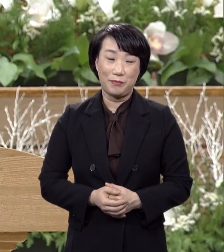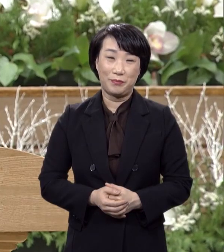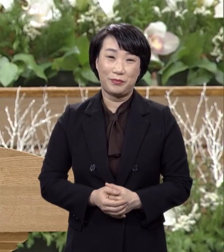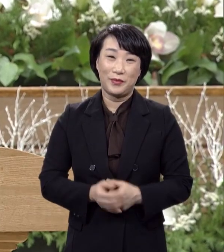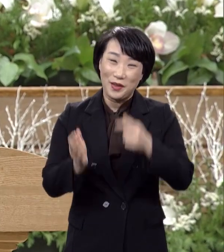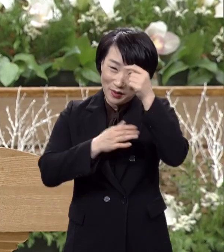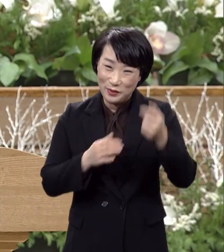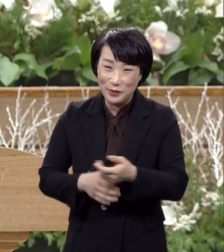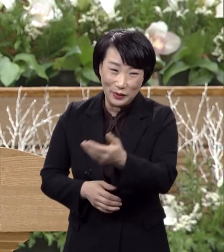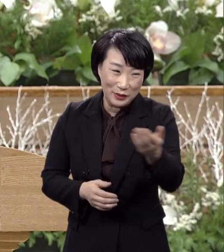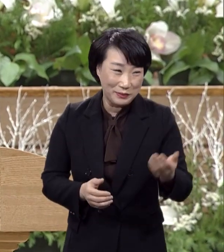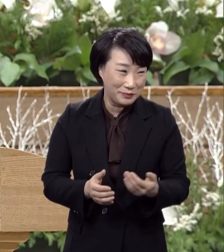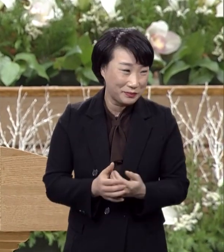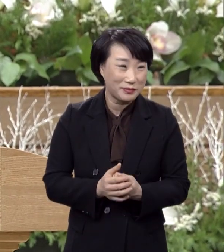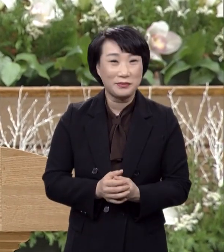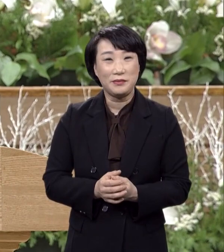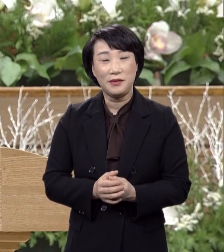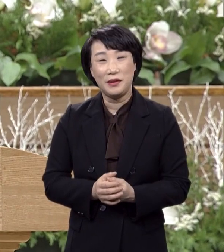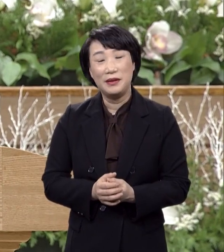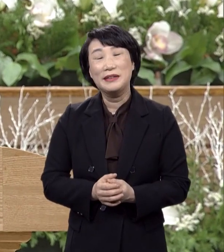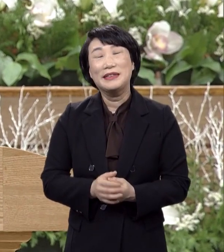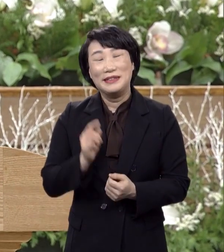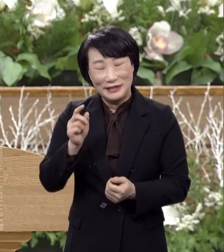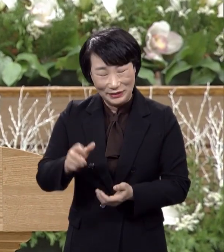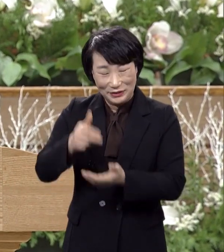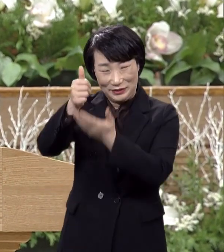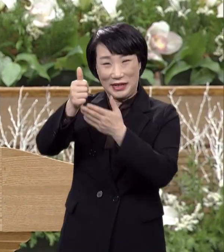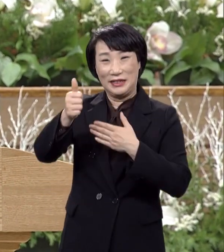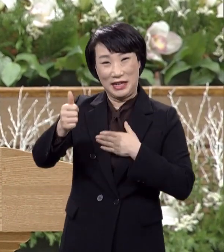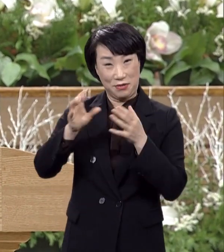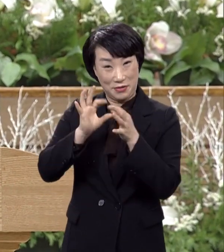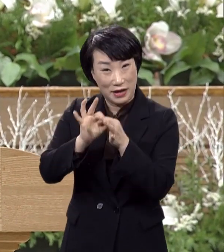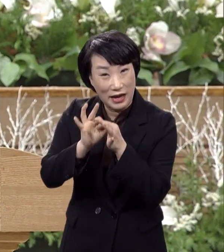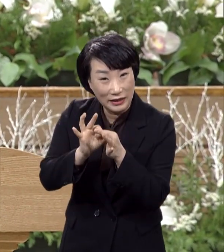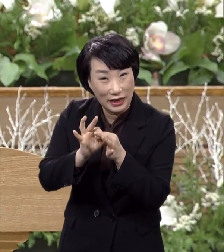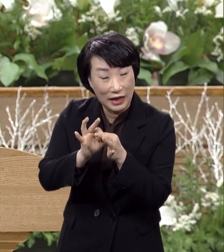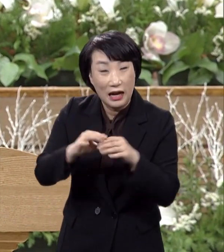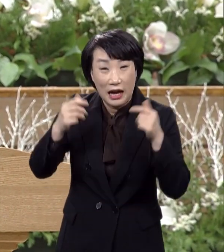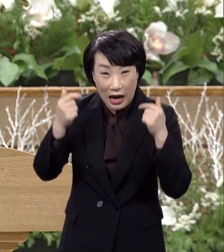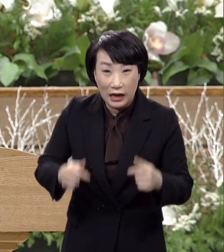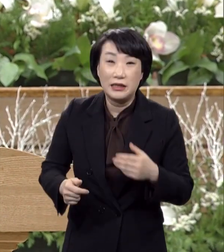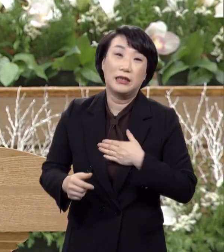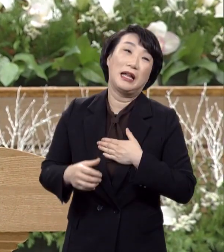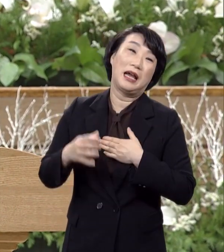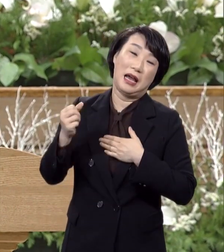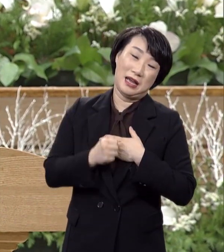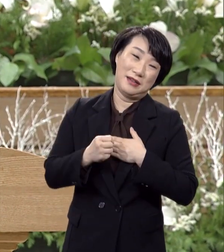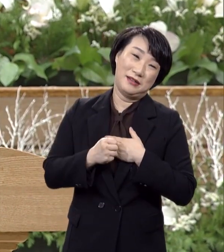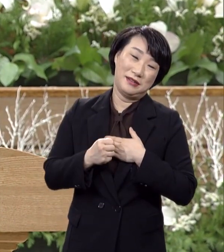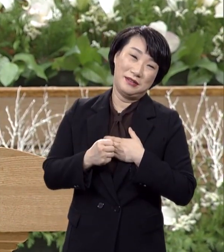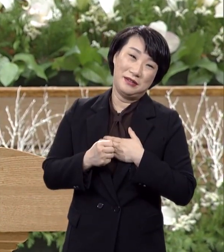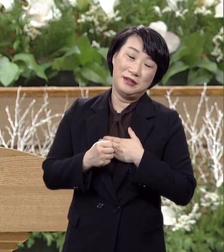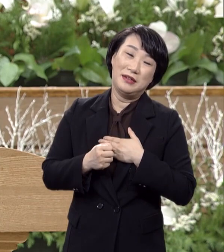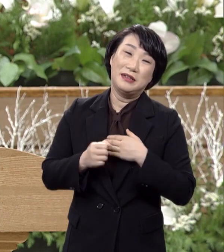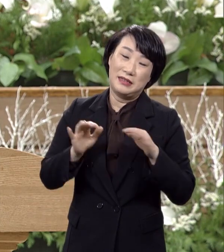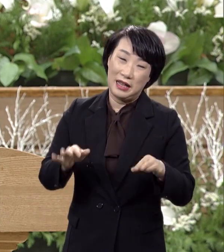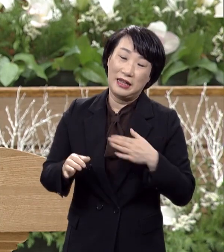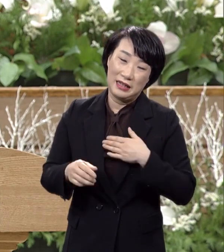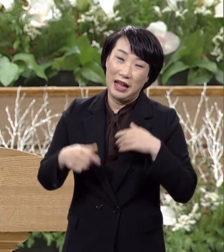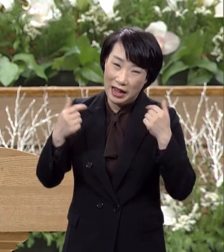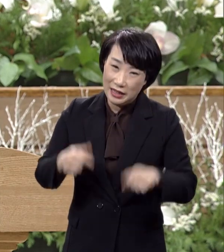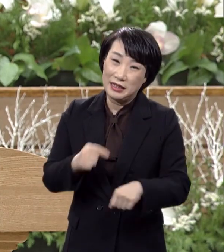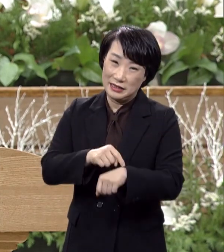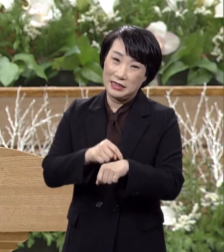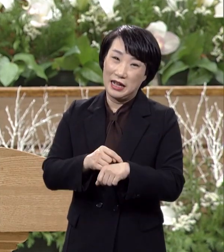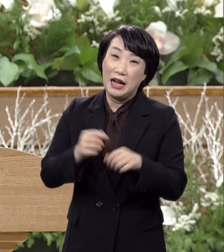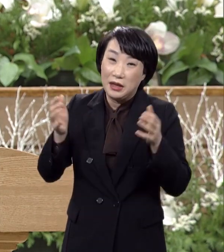우리 성도들은 이런 주님과 나와의 관계는 항상 내게 있는 시간이요.